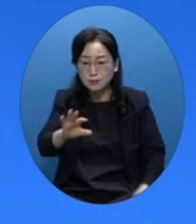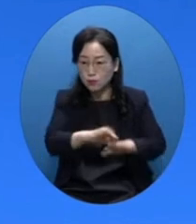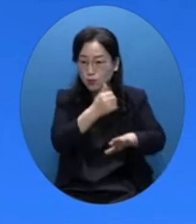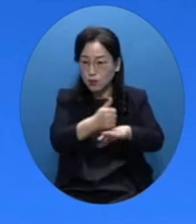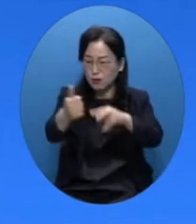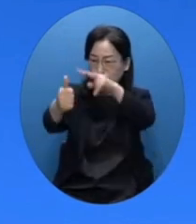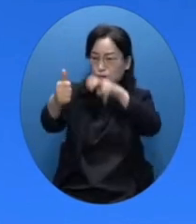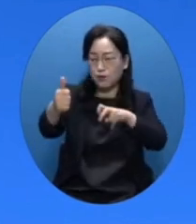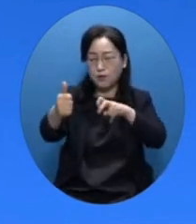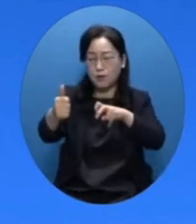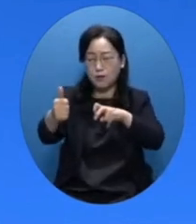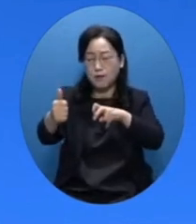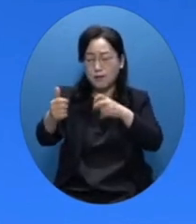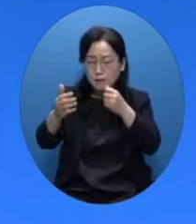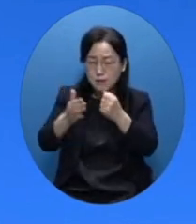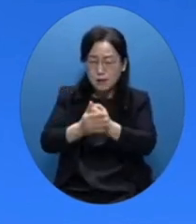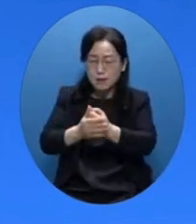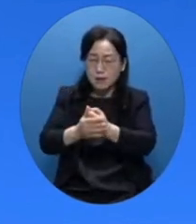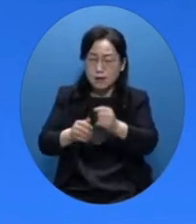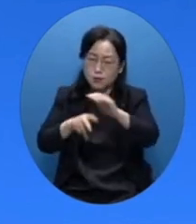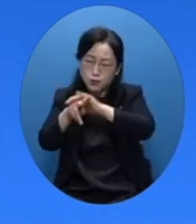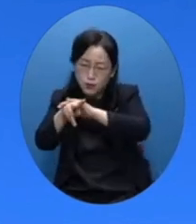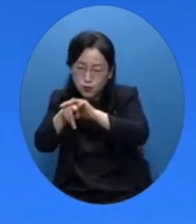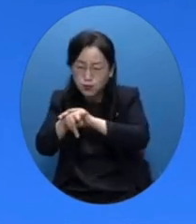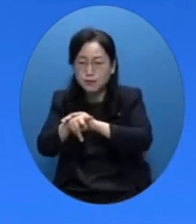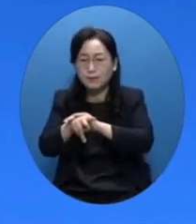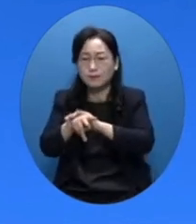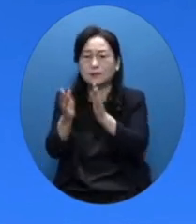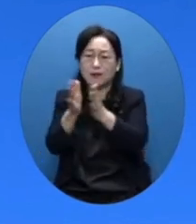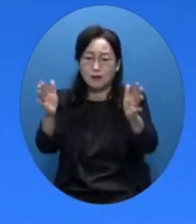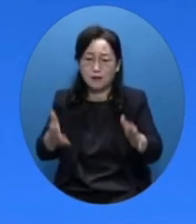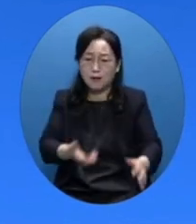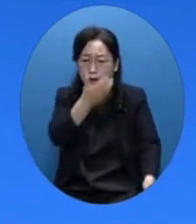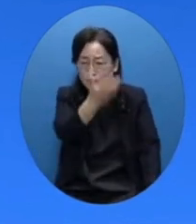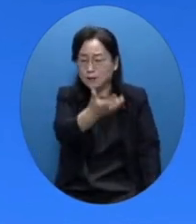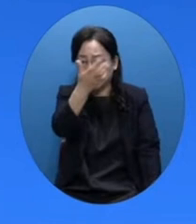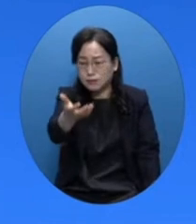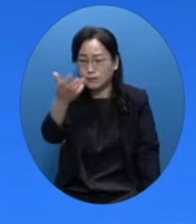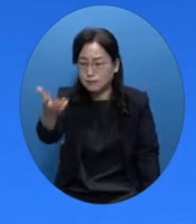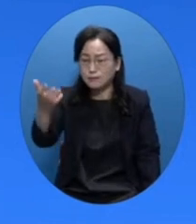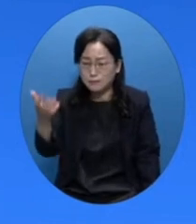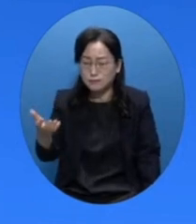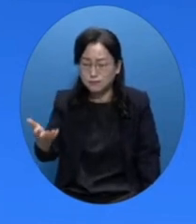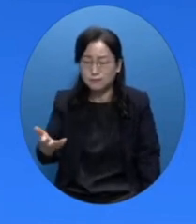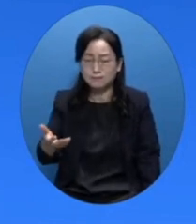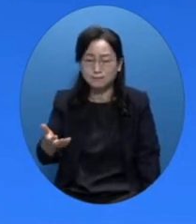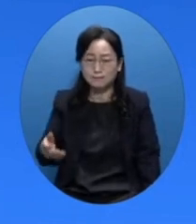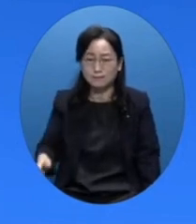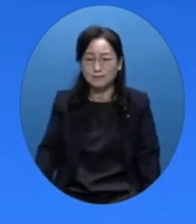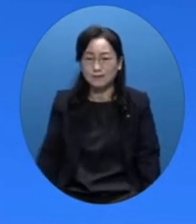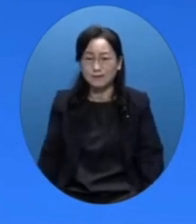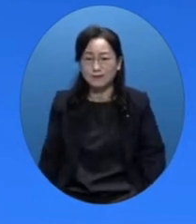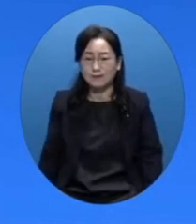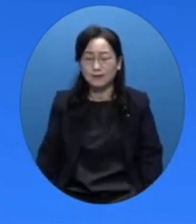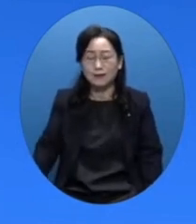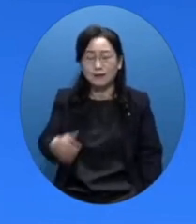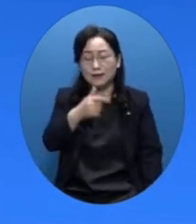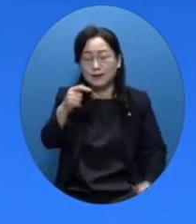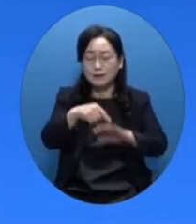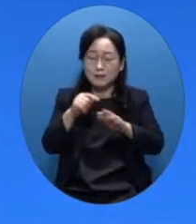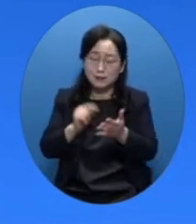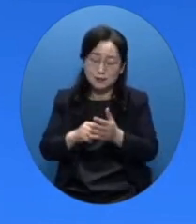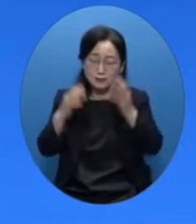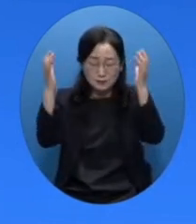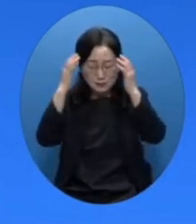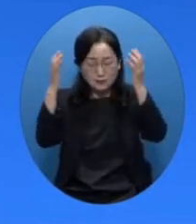그때로부터 도망자 신세가 된 것입니다 이것 저것 정서 짓도 날아 다녔습니다 또 남의 마음이고